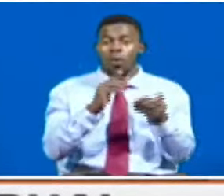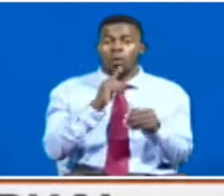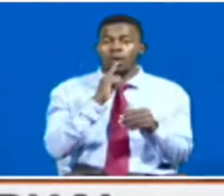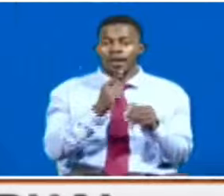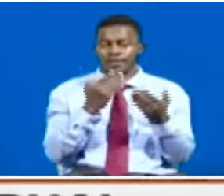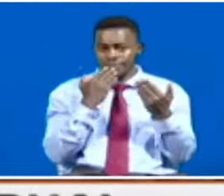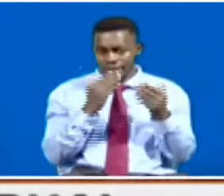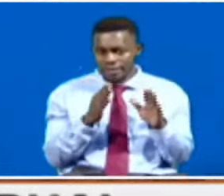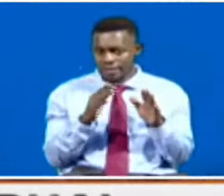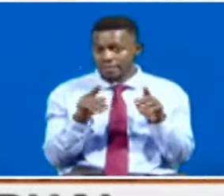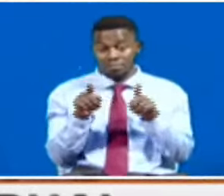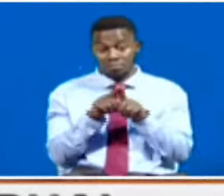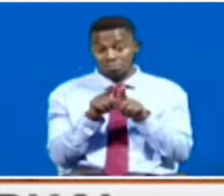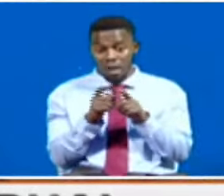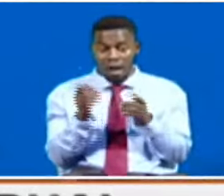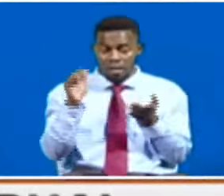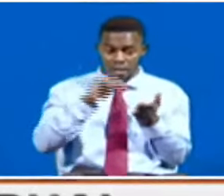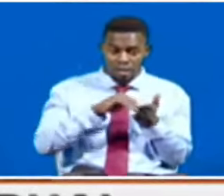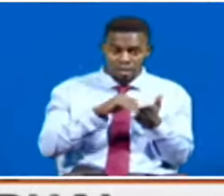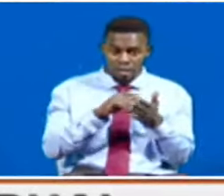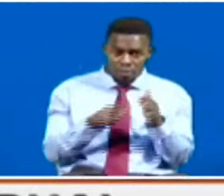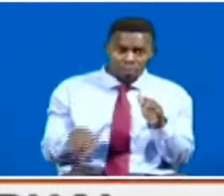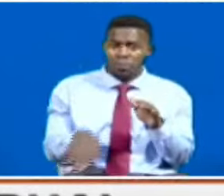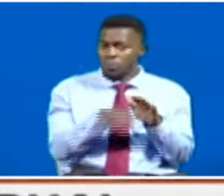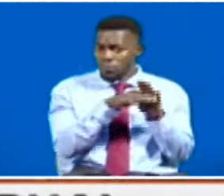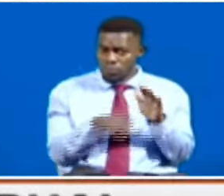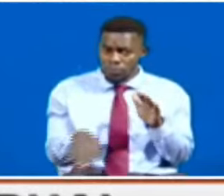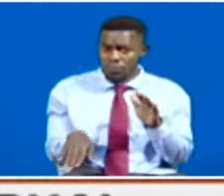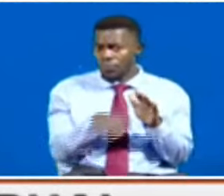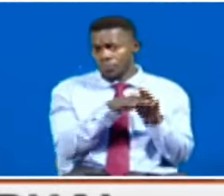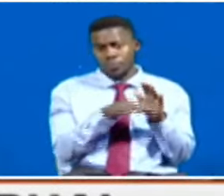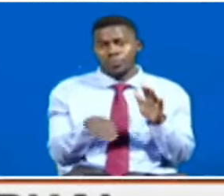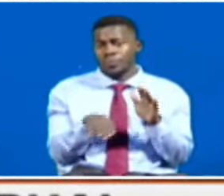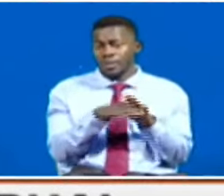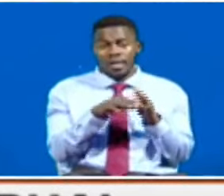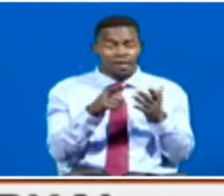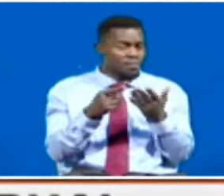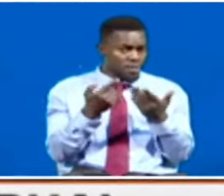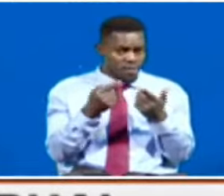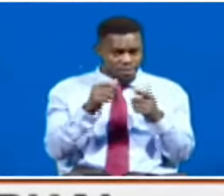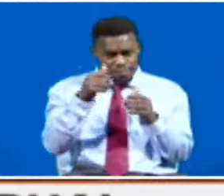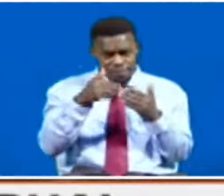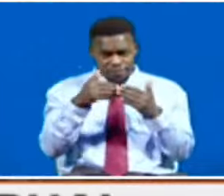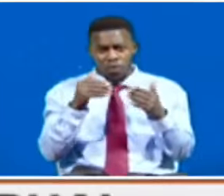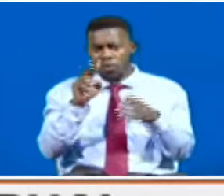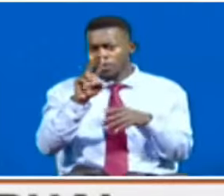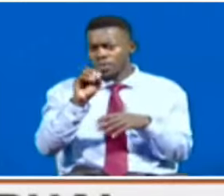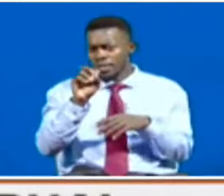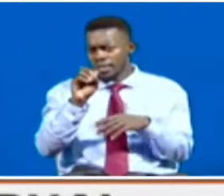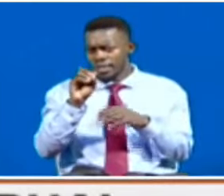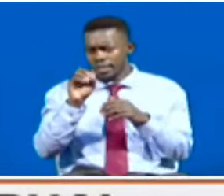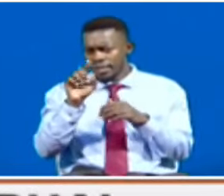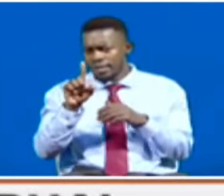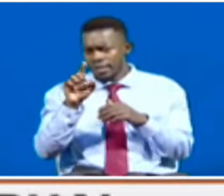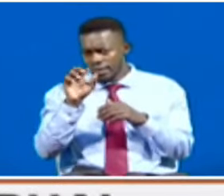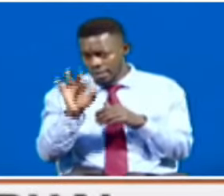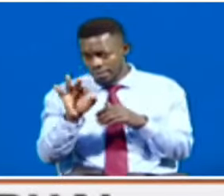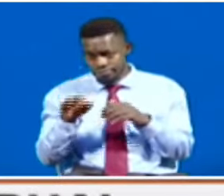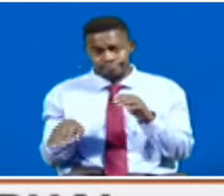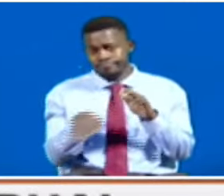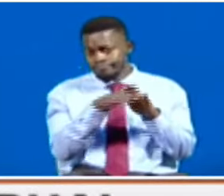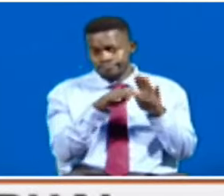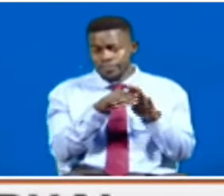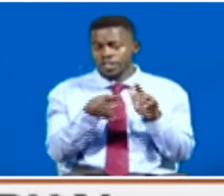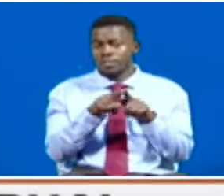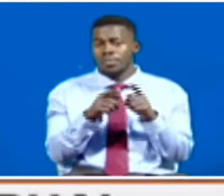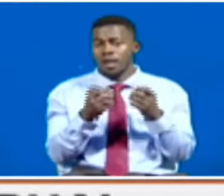wanahofia kushambuliwa tena baada ya kuvamiwa na wahuni mwaka 2013 walipofurushwa kwa nguvu wakazi hao, ambao wanasema hata